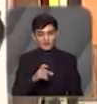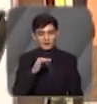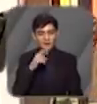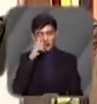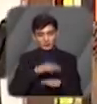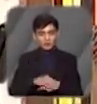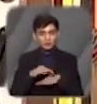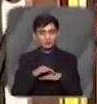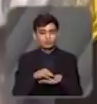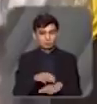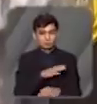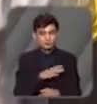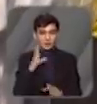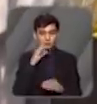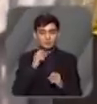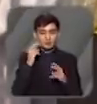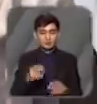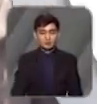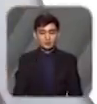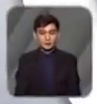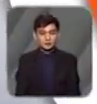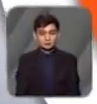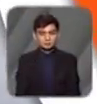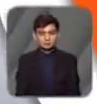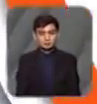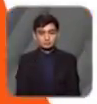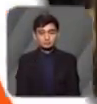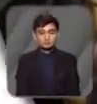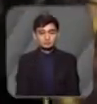үкімет эвакуация жасауы мүмкін бе?